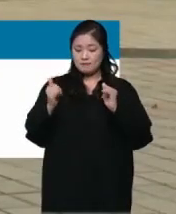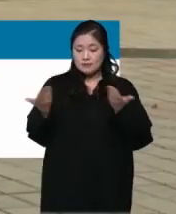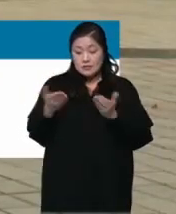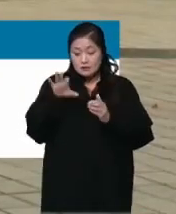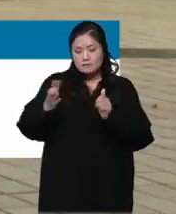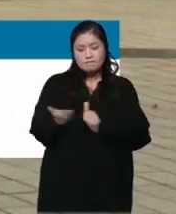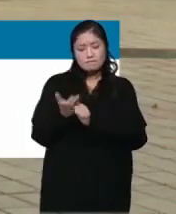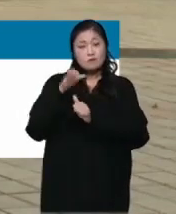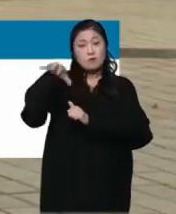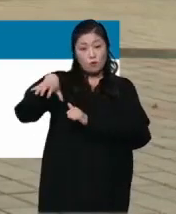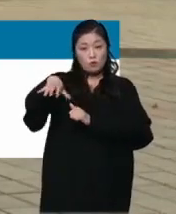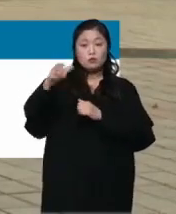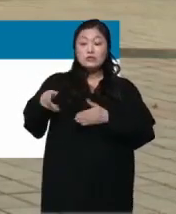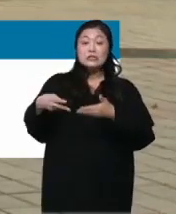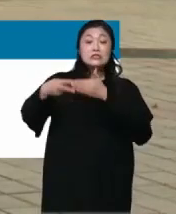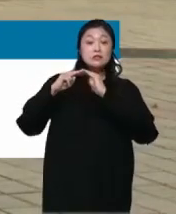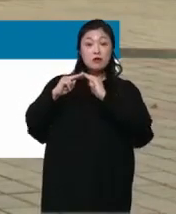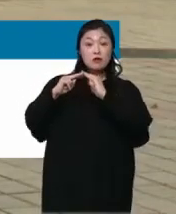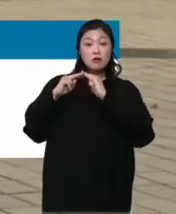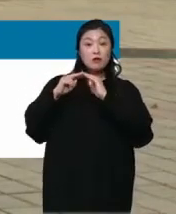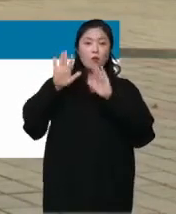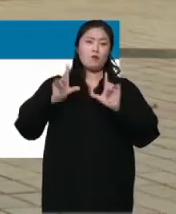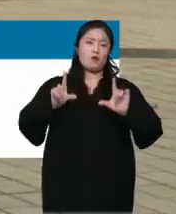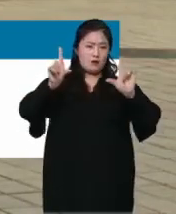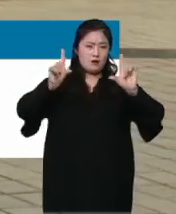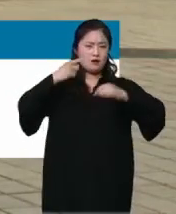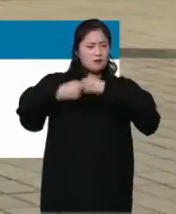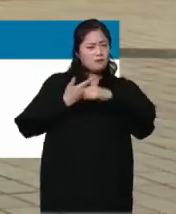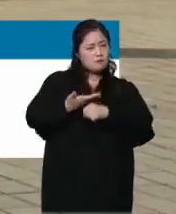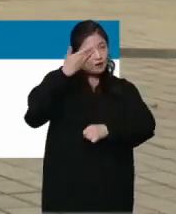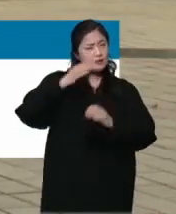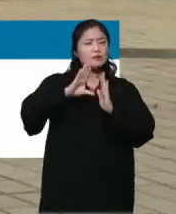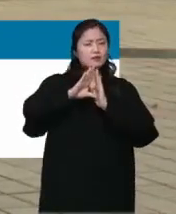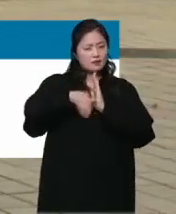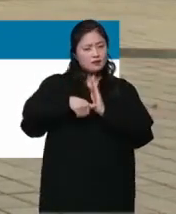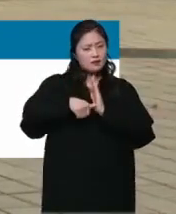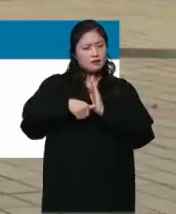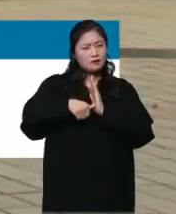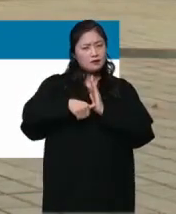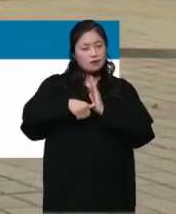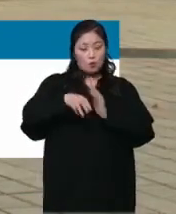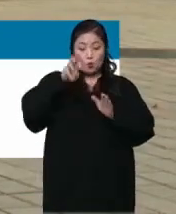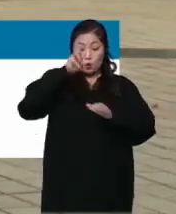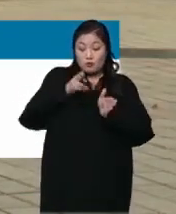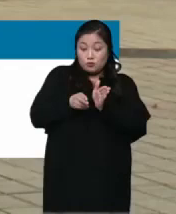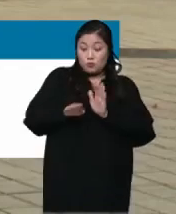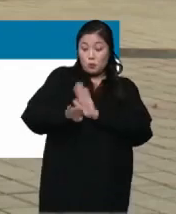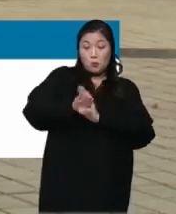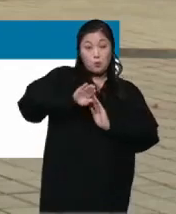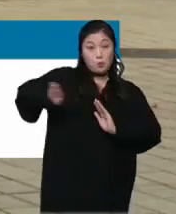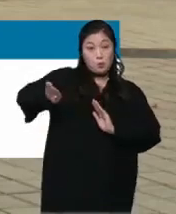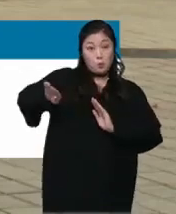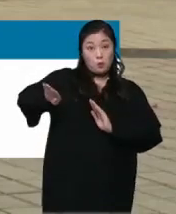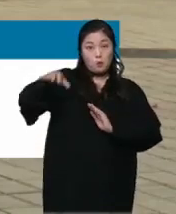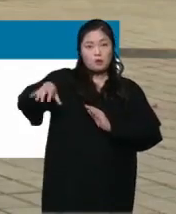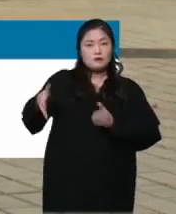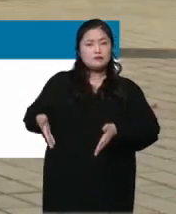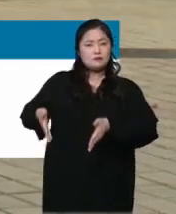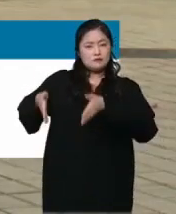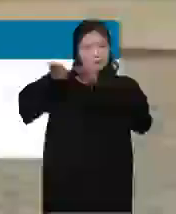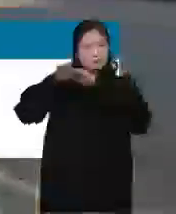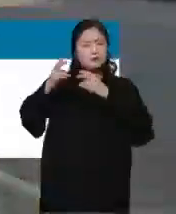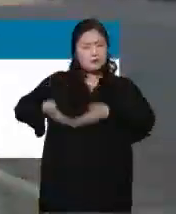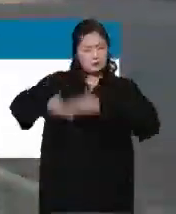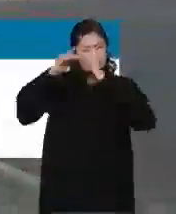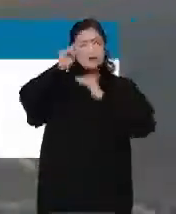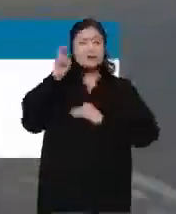공간 그 시설이 올해 상반기에 광주역 오른쪽 측면에 지금 착공이